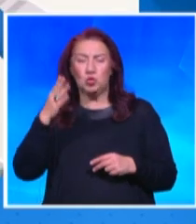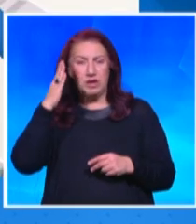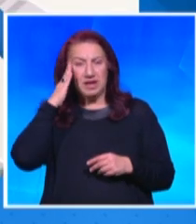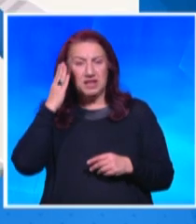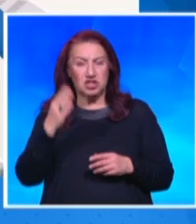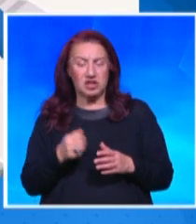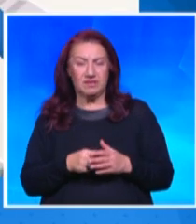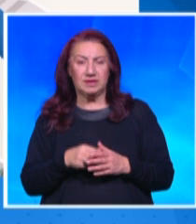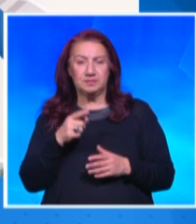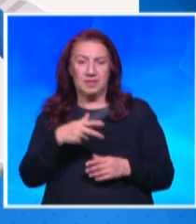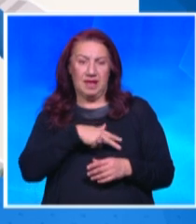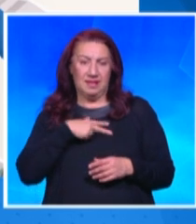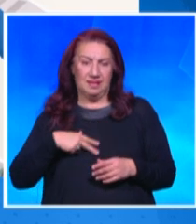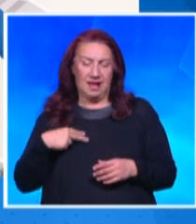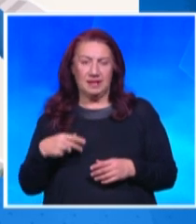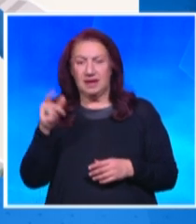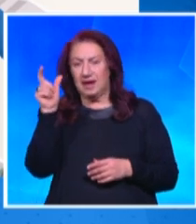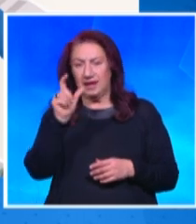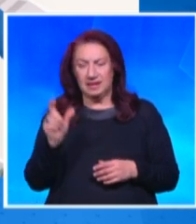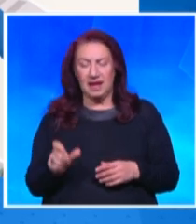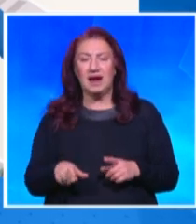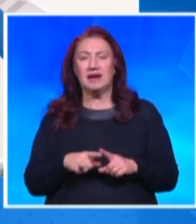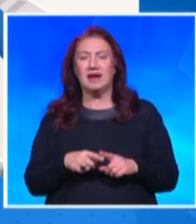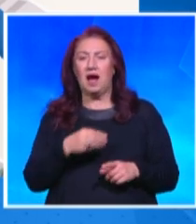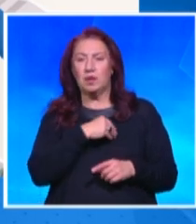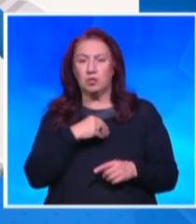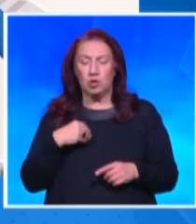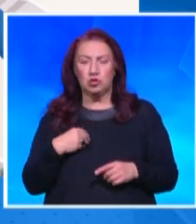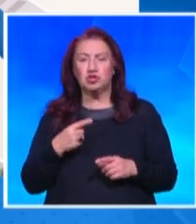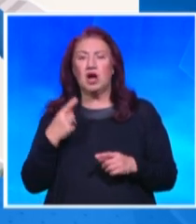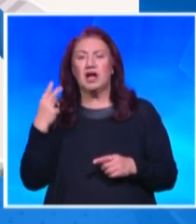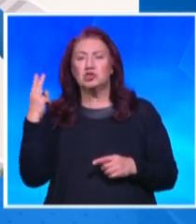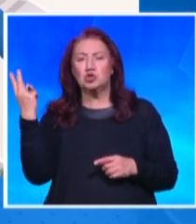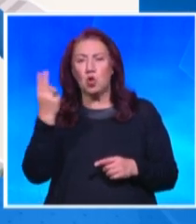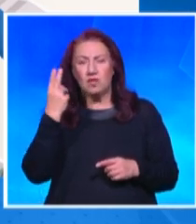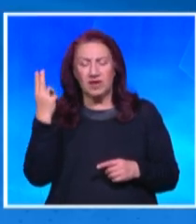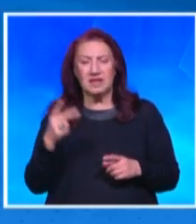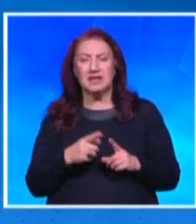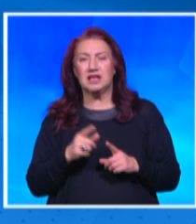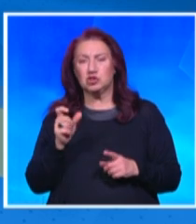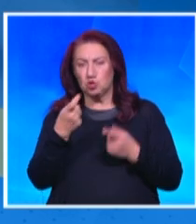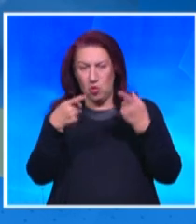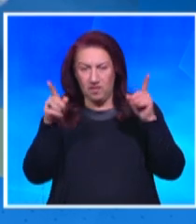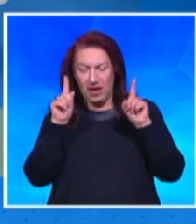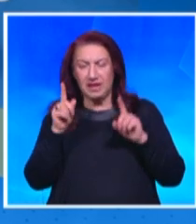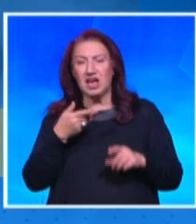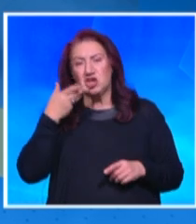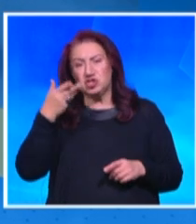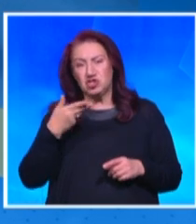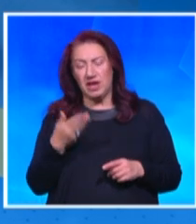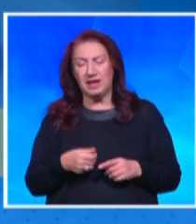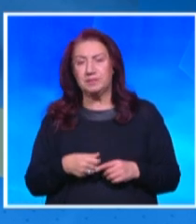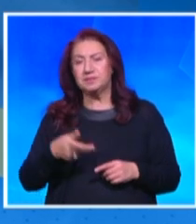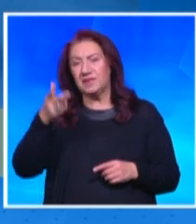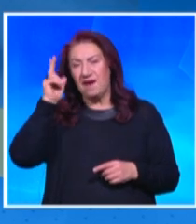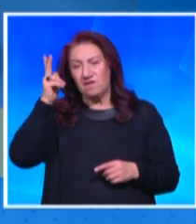пространство. Това са Дания, Италия, Полша, Словения, Словакия и Чехия. Франция, Норвегия и Швеция пък са